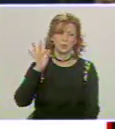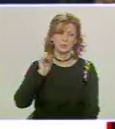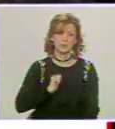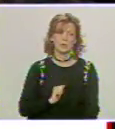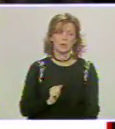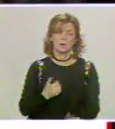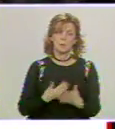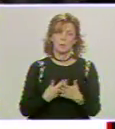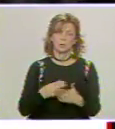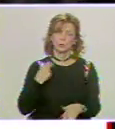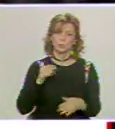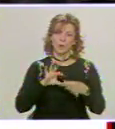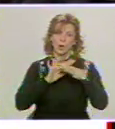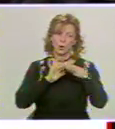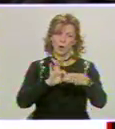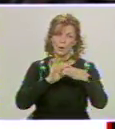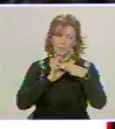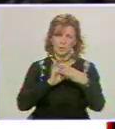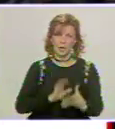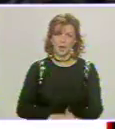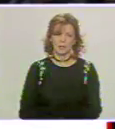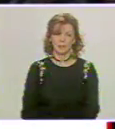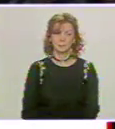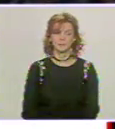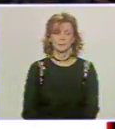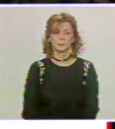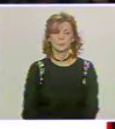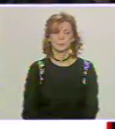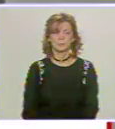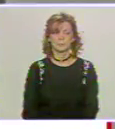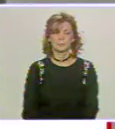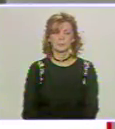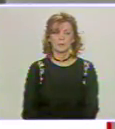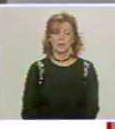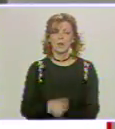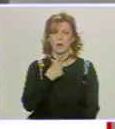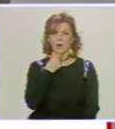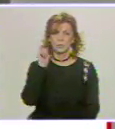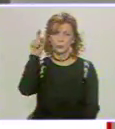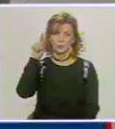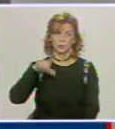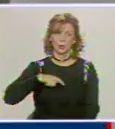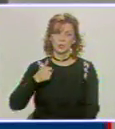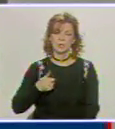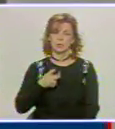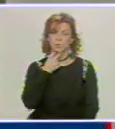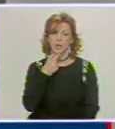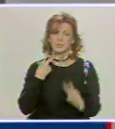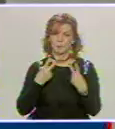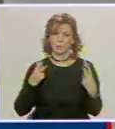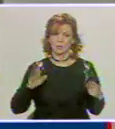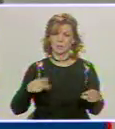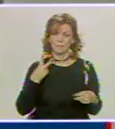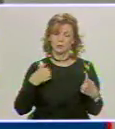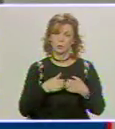alianță pentru buna colaborare pe care au avut-o atât la nivel central cât și local. Anul viitor este un an important, avem 2